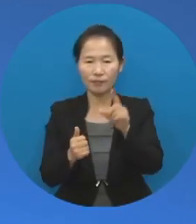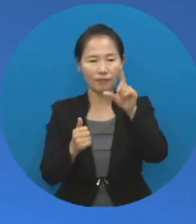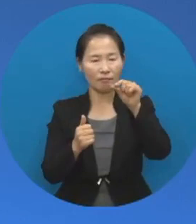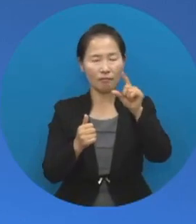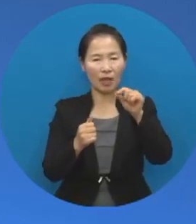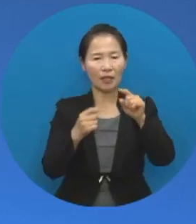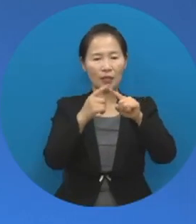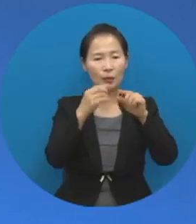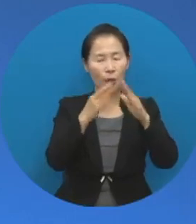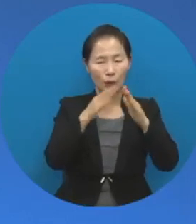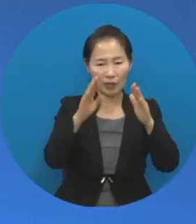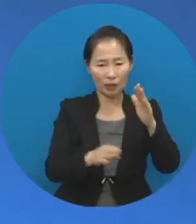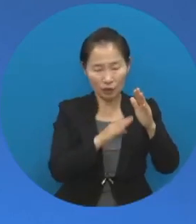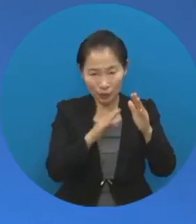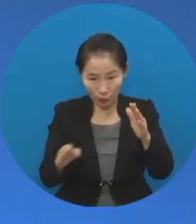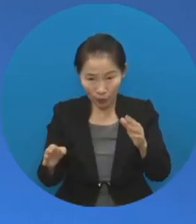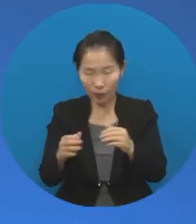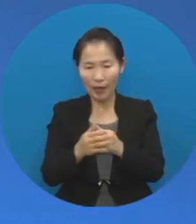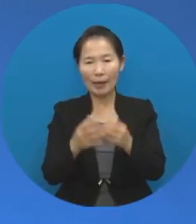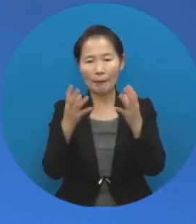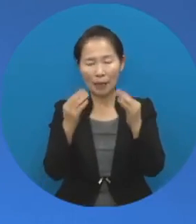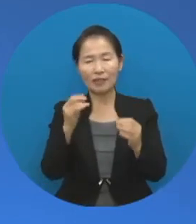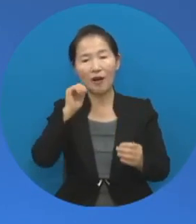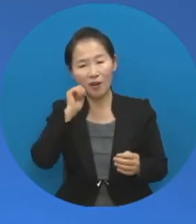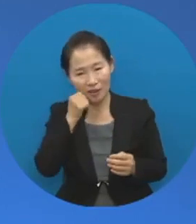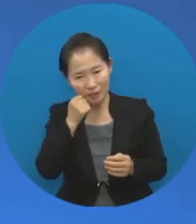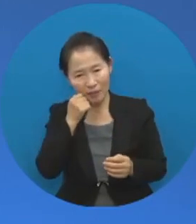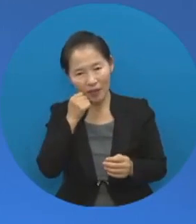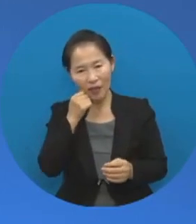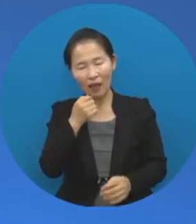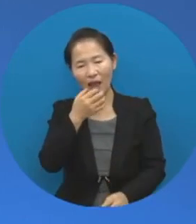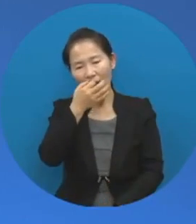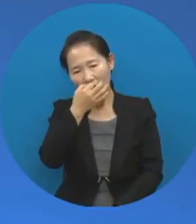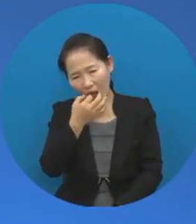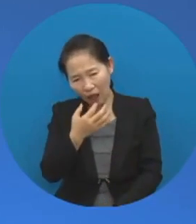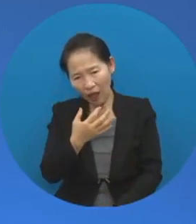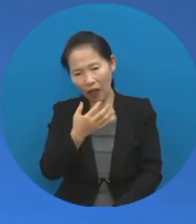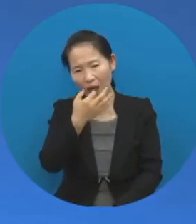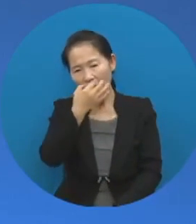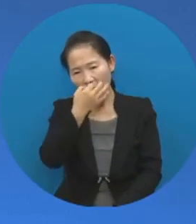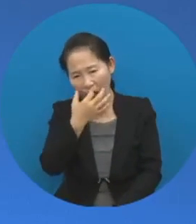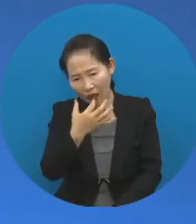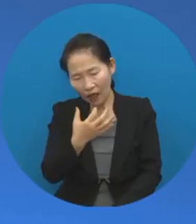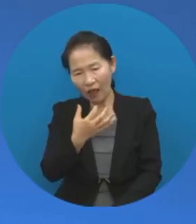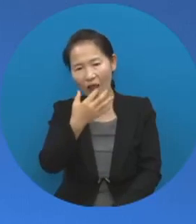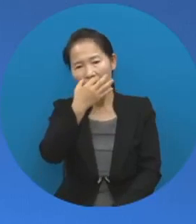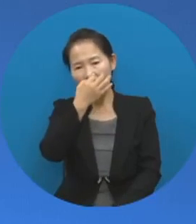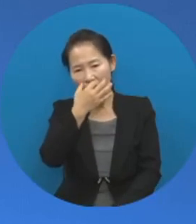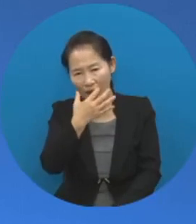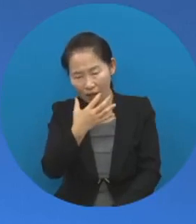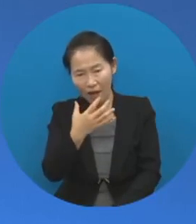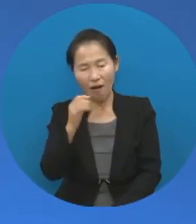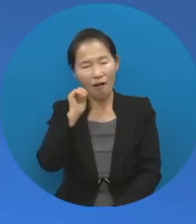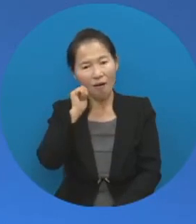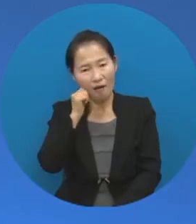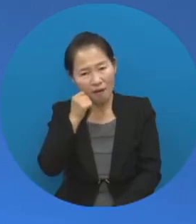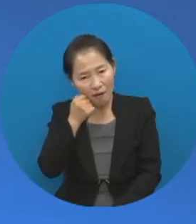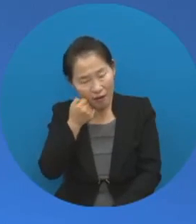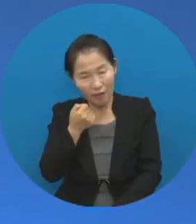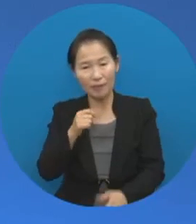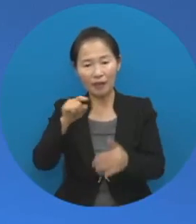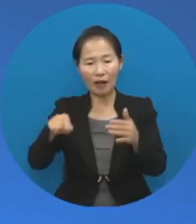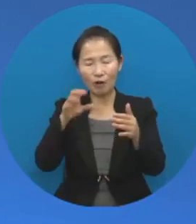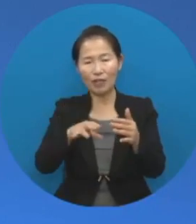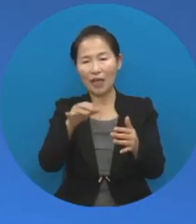성도분들 많은 어려움과 고통과 지금 숨이 쉬어지지 않는 어려운 가운데 있는 분들에게